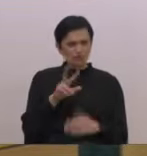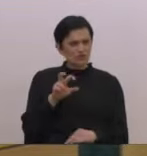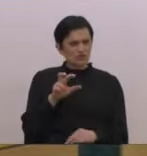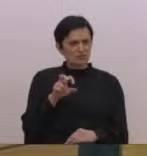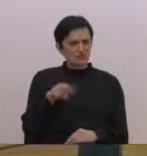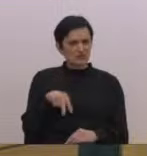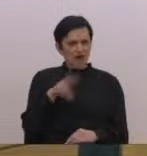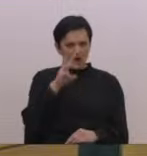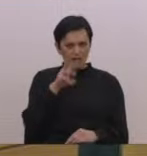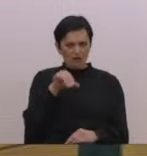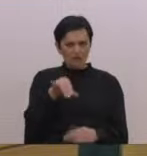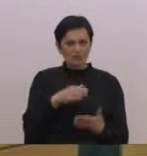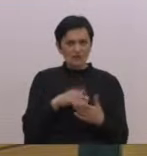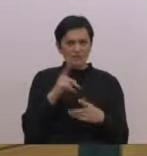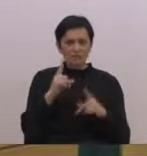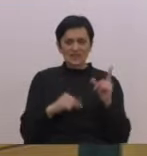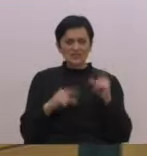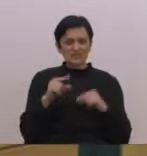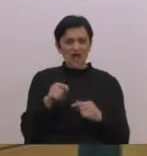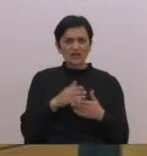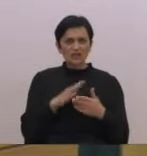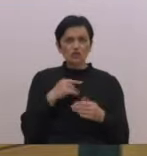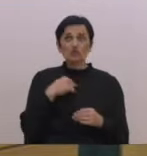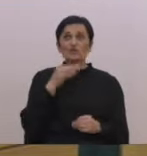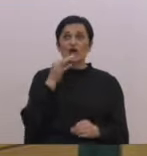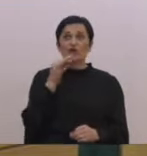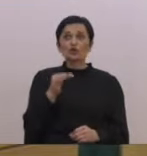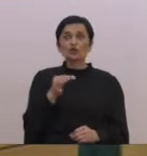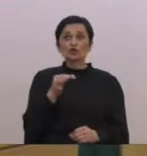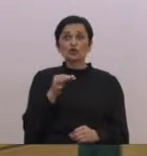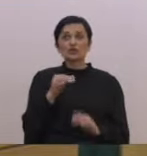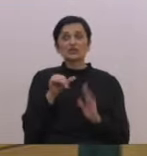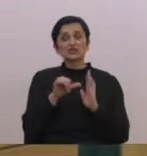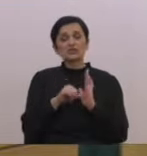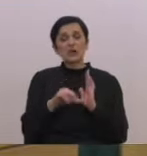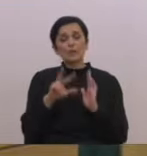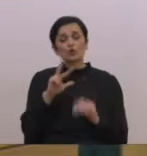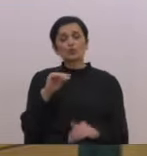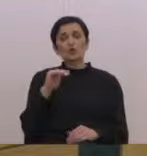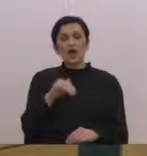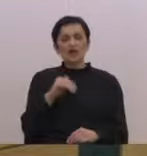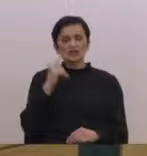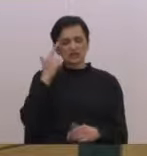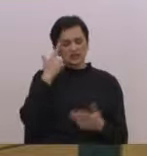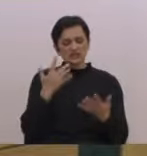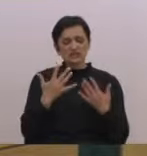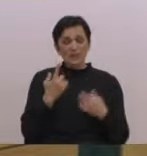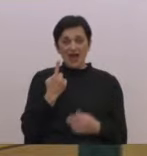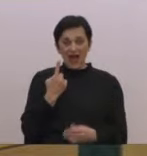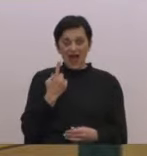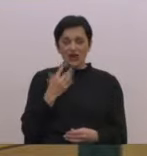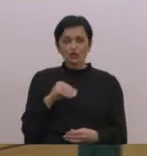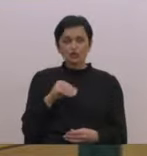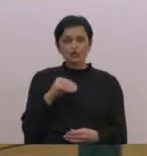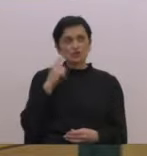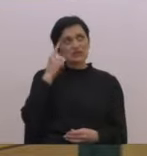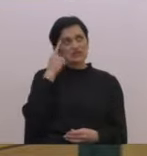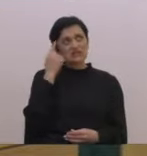ადამიანს. ეს ხო სტატისტიკა არ არის, ჩვენ რო გეუბნებით 63000. ეხა წარმოვიდგინოთ, აი ერთი წუთი წარმოვიდგინოთ,